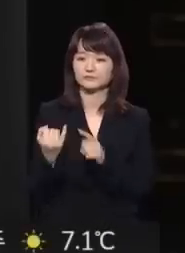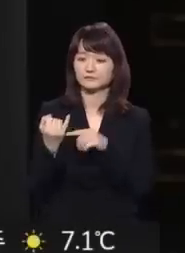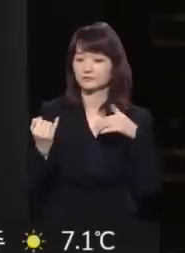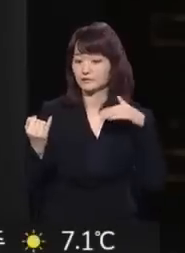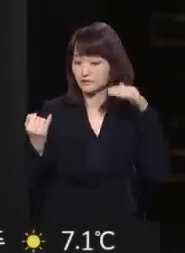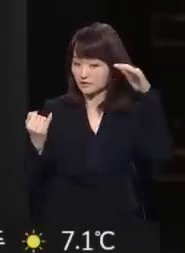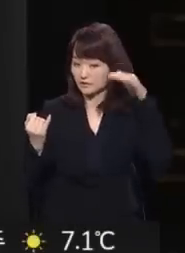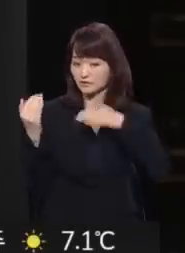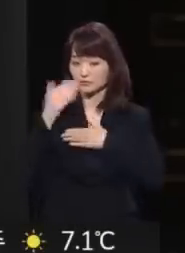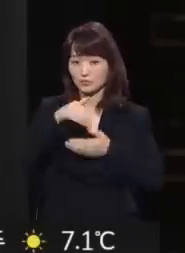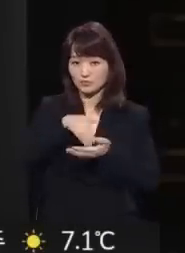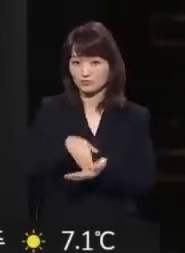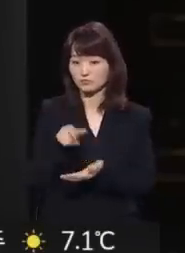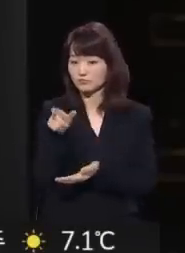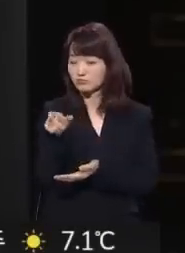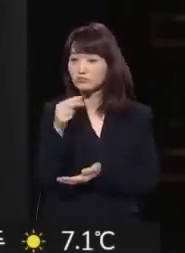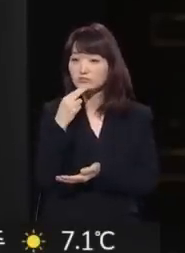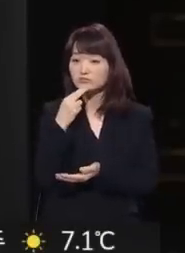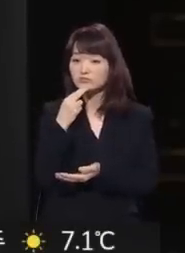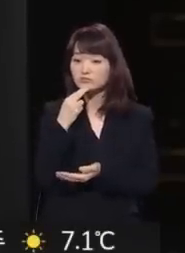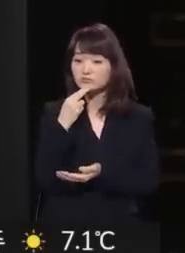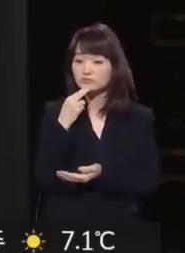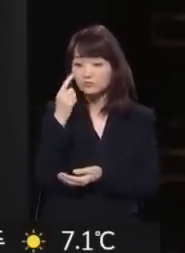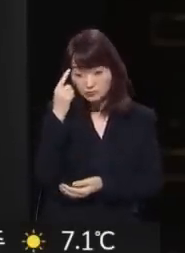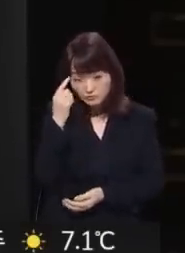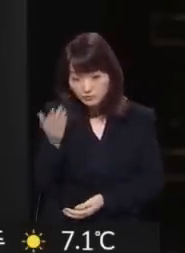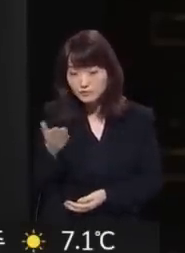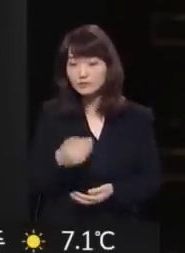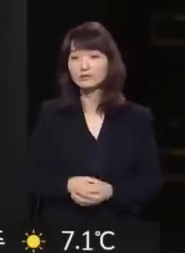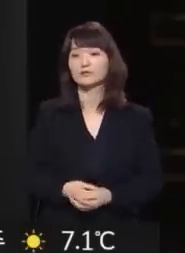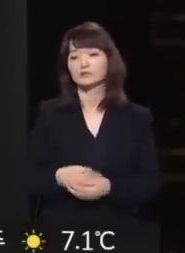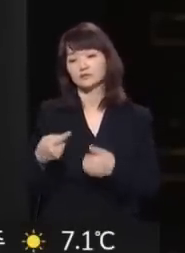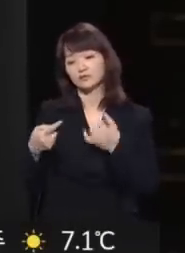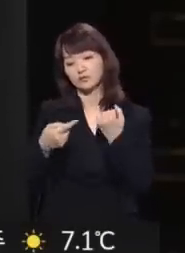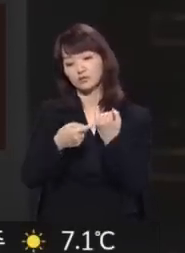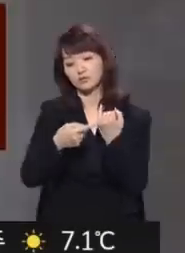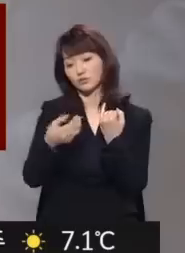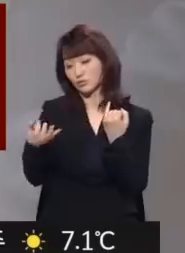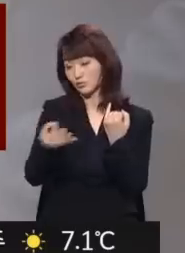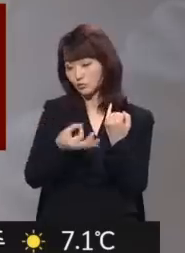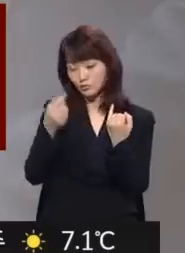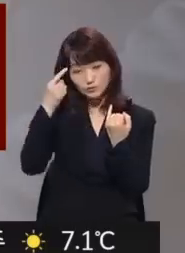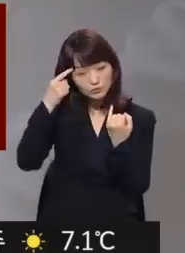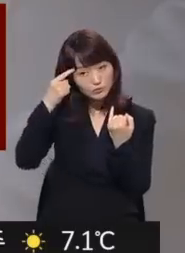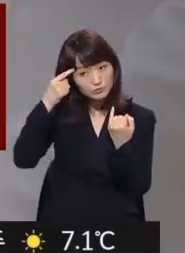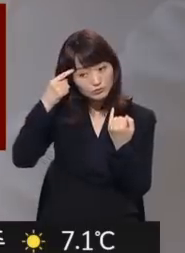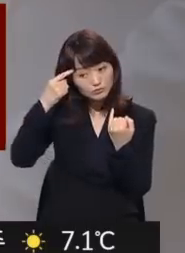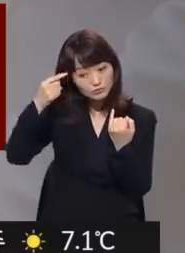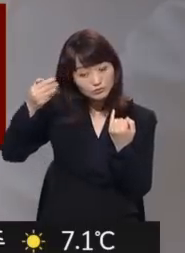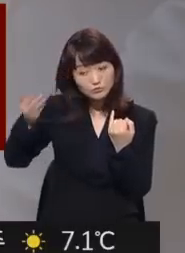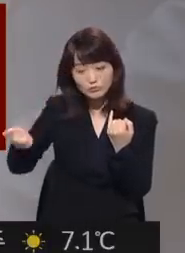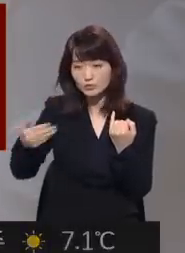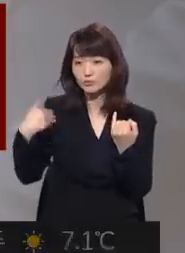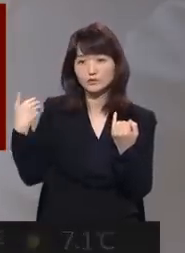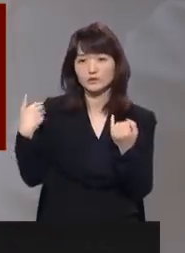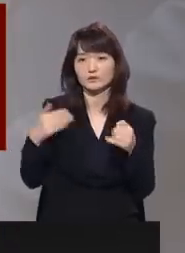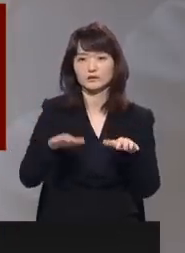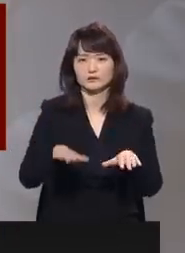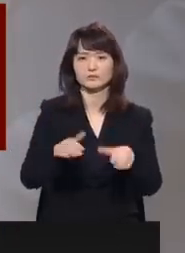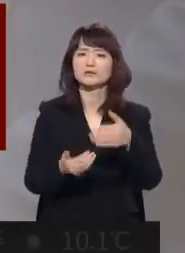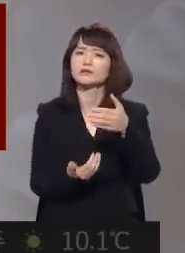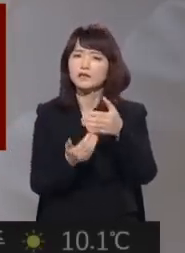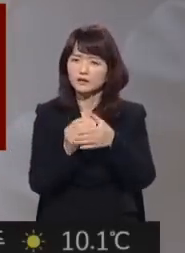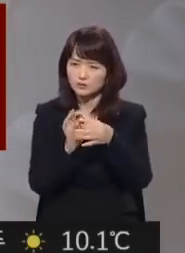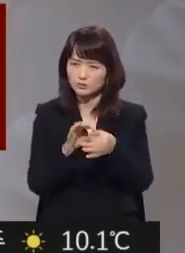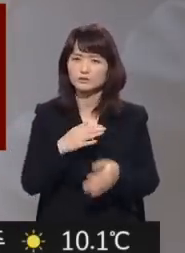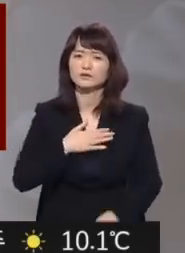체중이 적혀 있지 않아서 물어봤다 용모에 관한 걸 물어보면 안 된다는 걸 내가 그때 당시에 몰랐고 이번 사건을 통해서